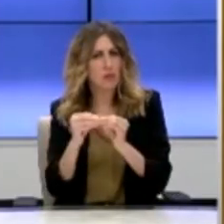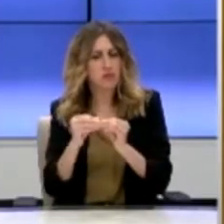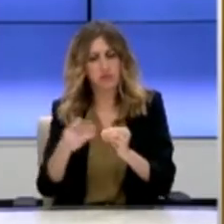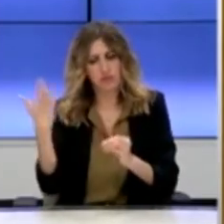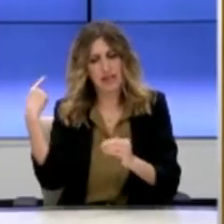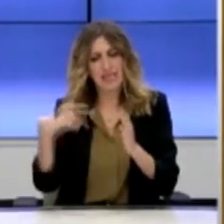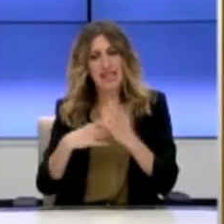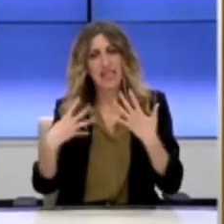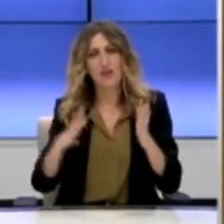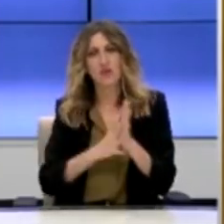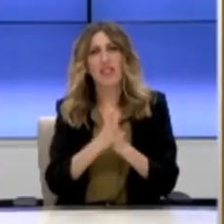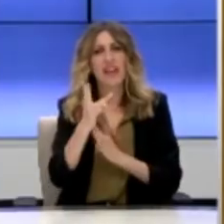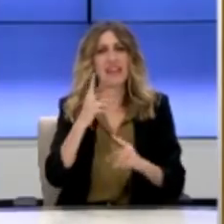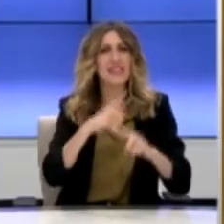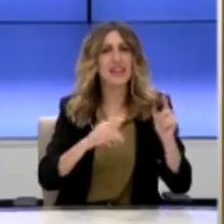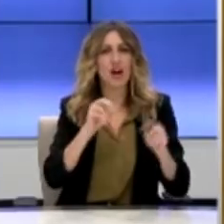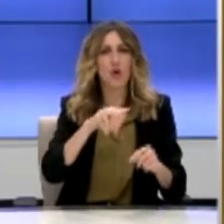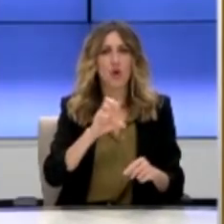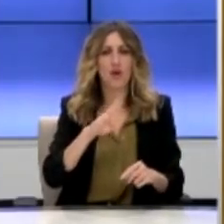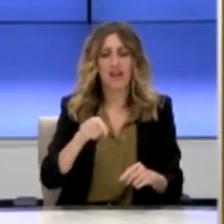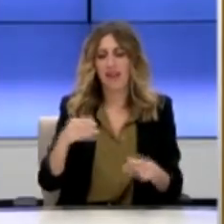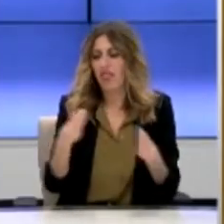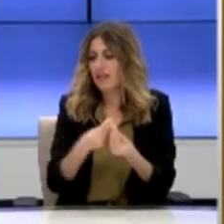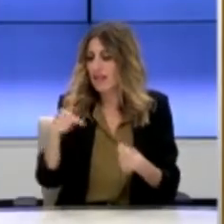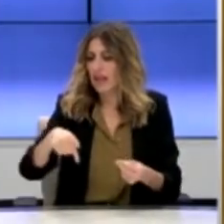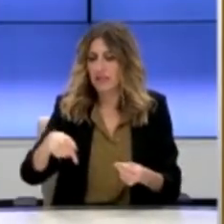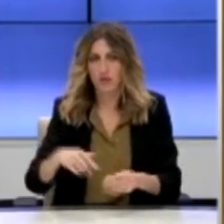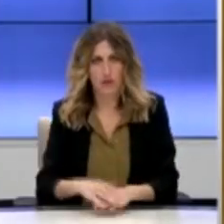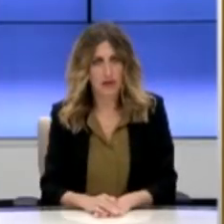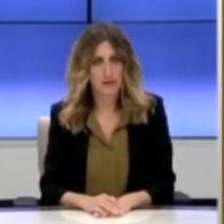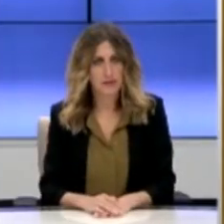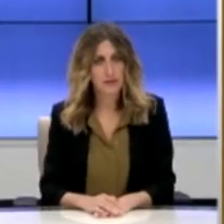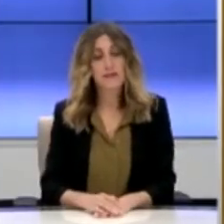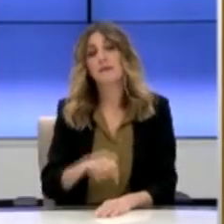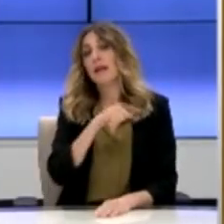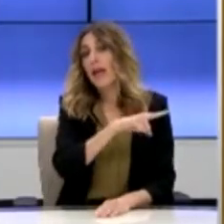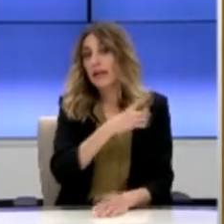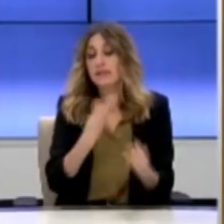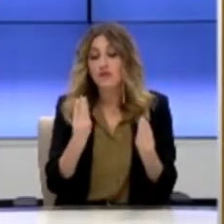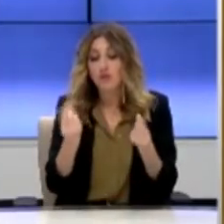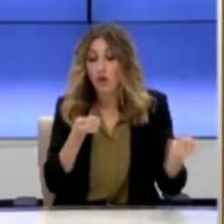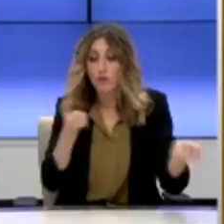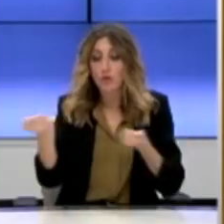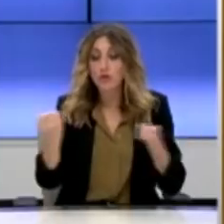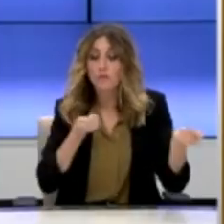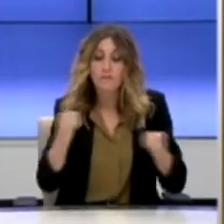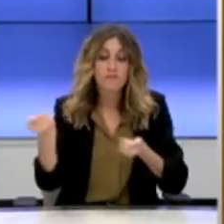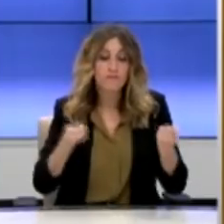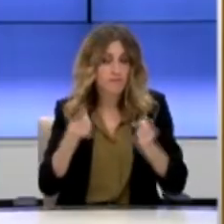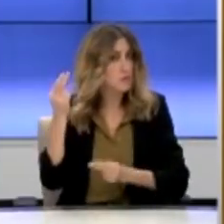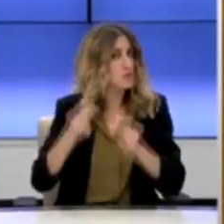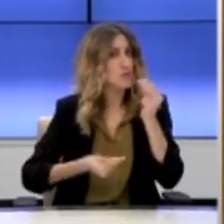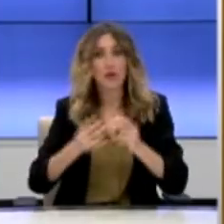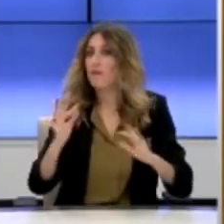διέψευσαν πλήρως. Το πρόβλημα βέβαια είναι ότι το τίμημα της πολιτικής σας το πλήρωσε ο ελληνικός